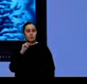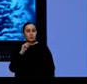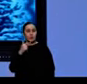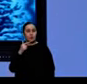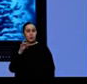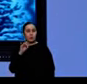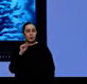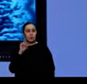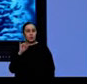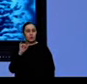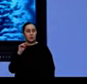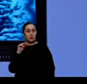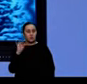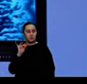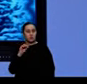chegarachi,